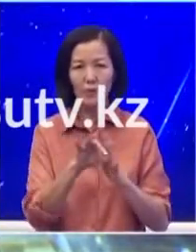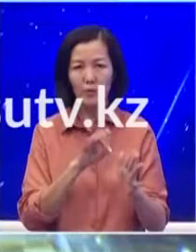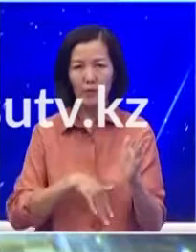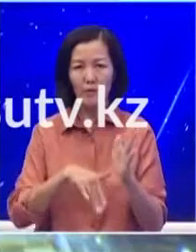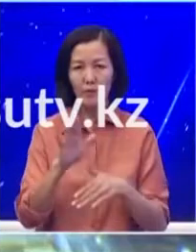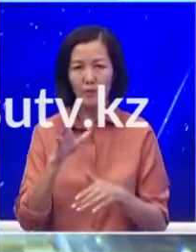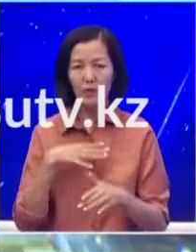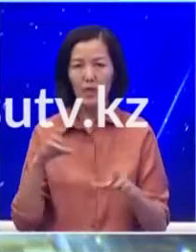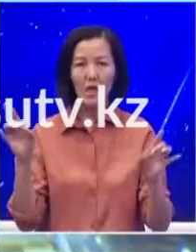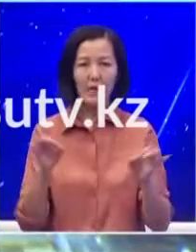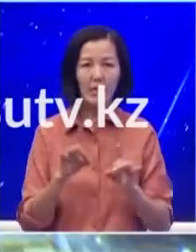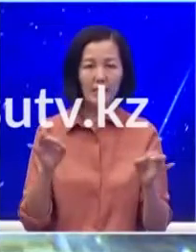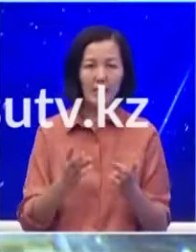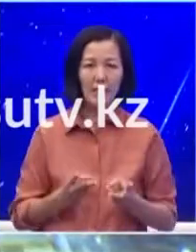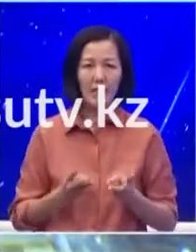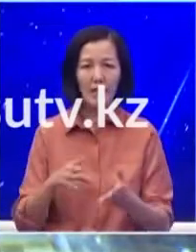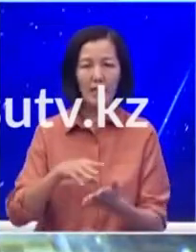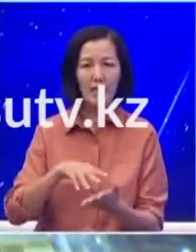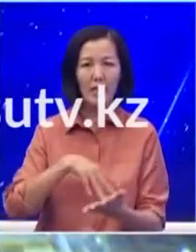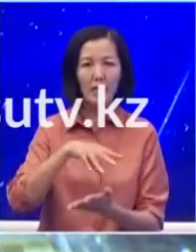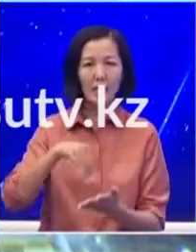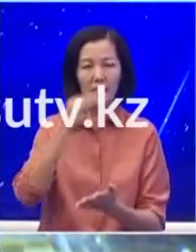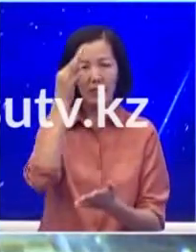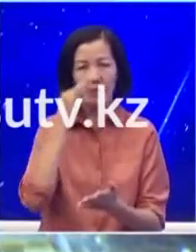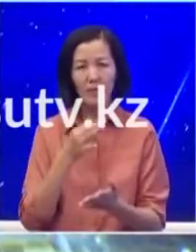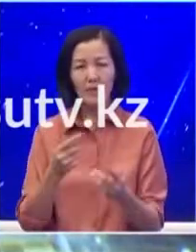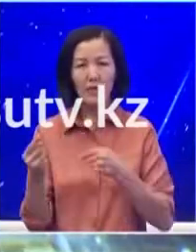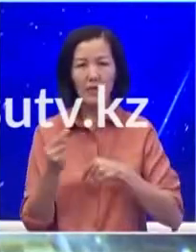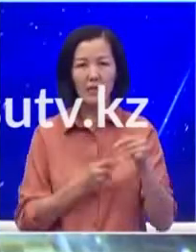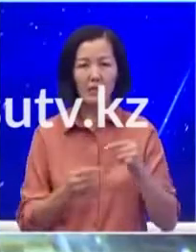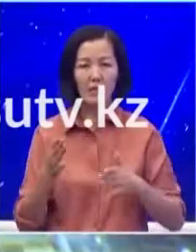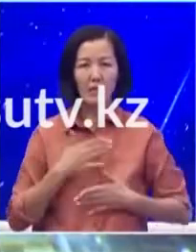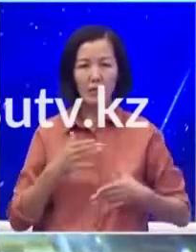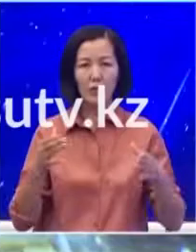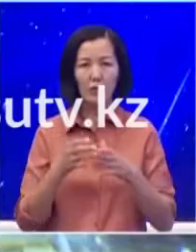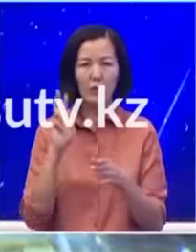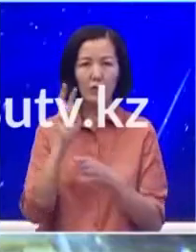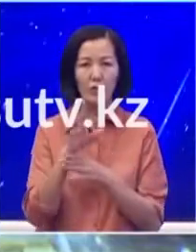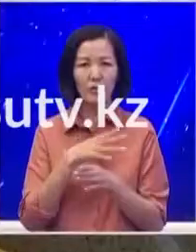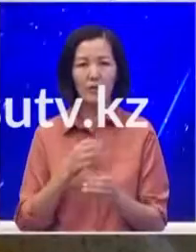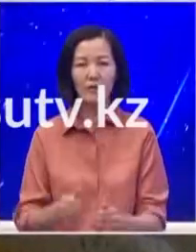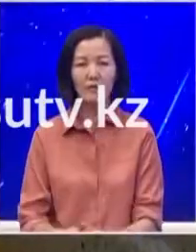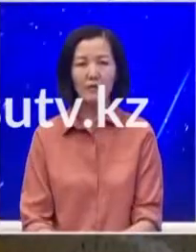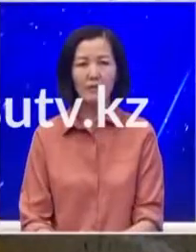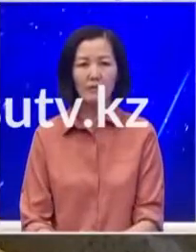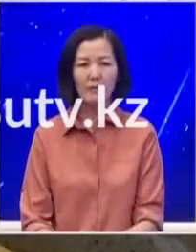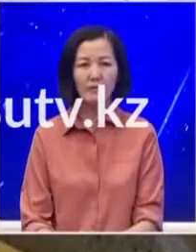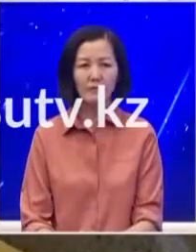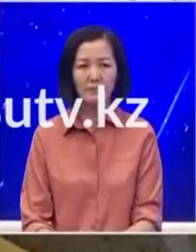представители ресторанного и кондитерского бизнеса. На мини-чемпионате побывала и наша съемочная группа.